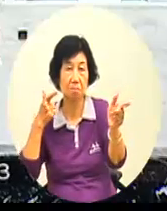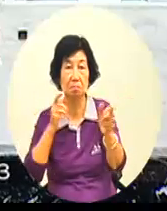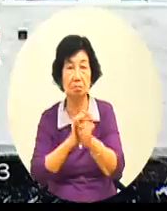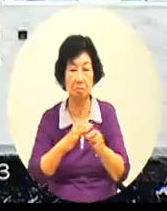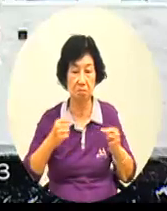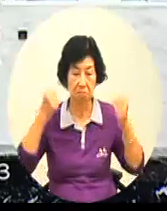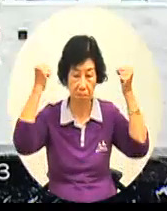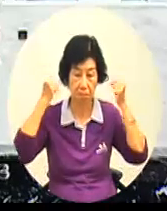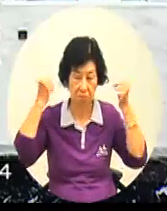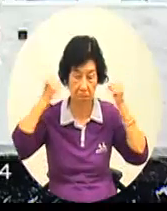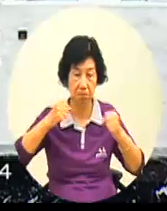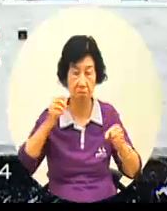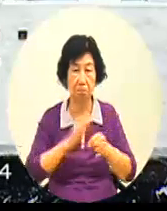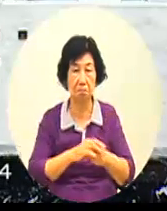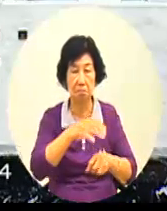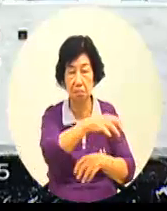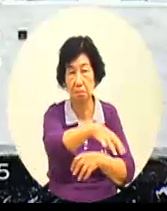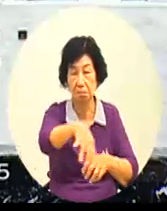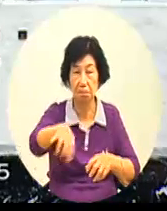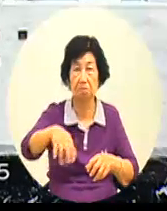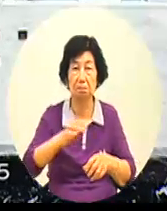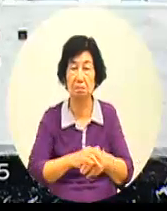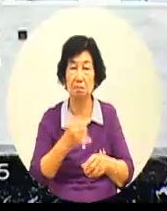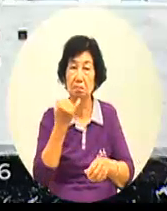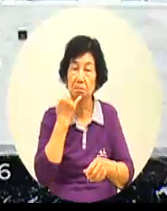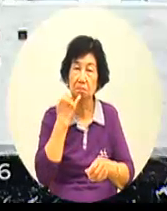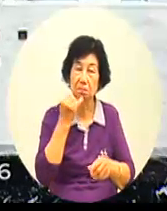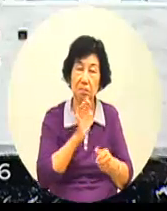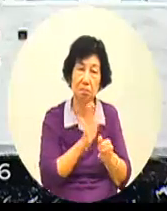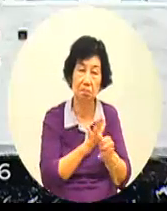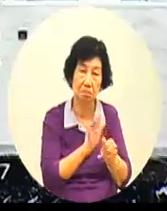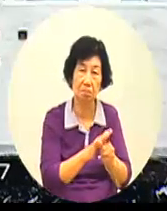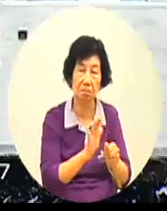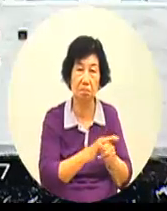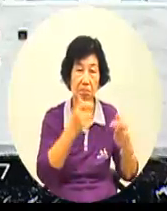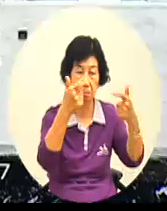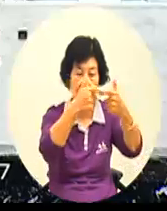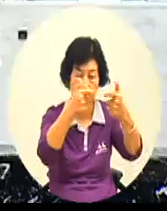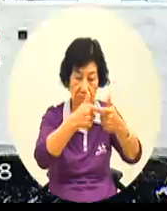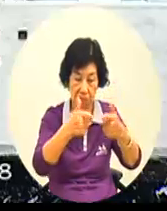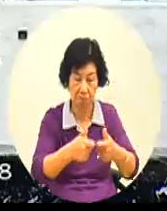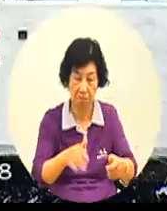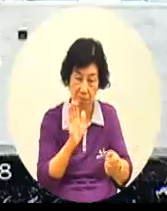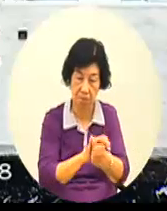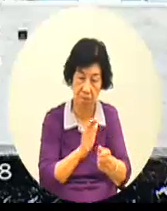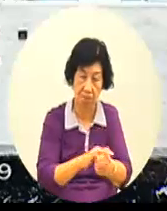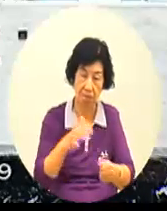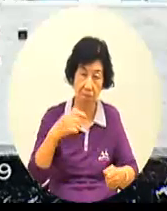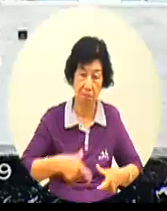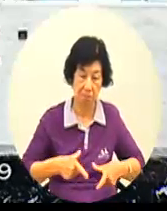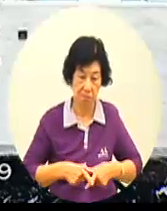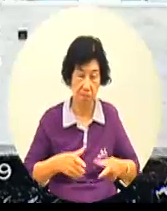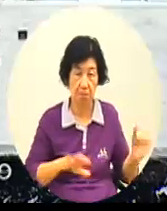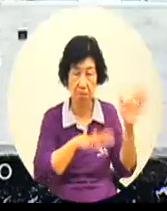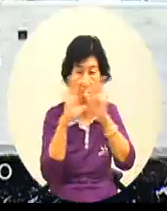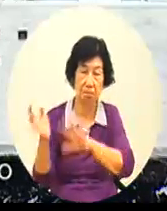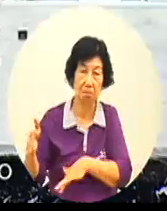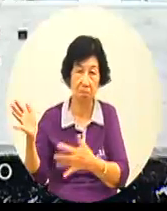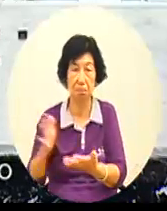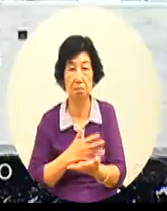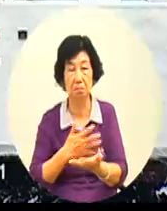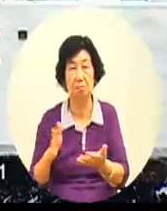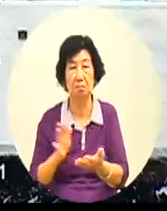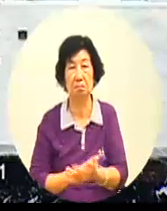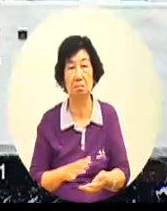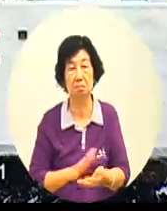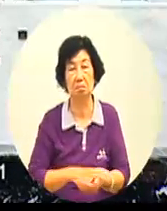们能够有一个很适当的地方，让他们能够有疏解的地方。谢谢那个古仲主委，希望你